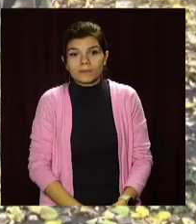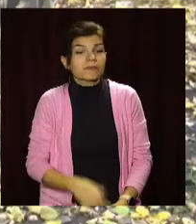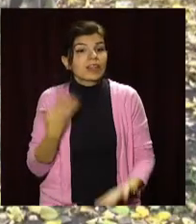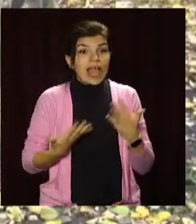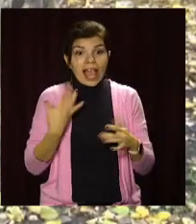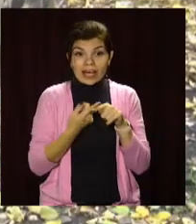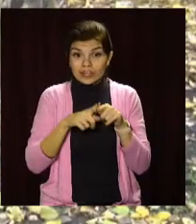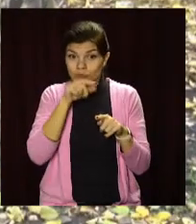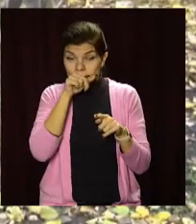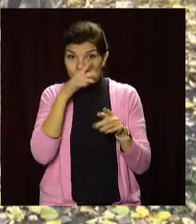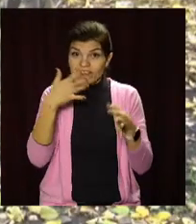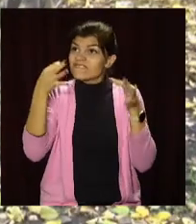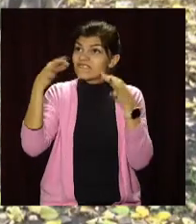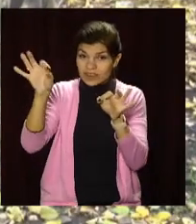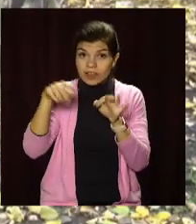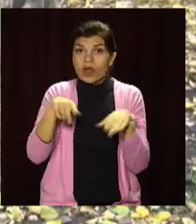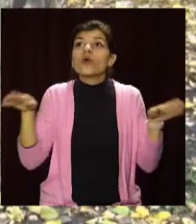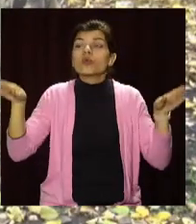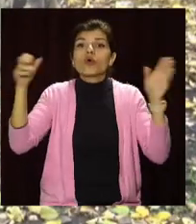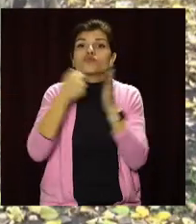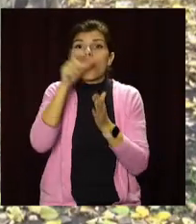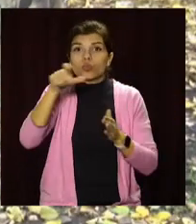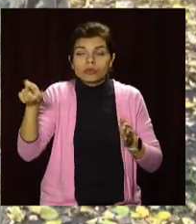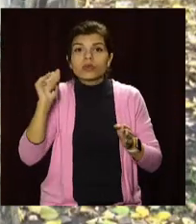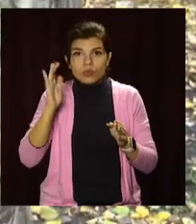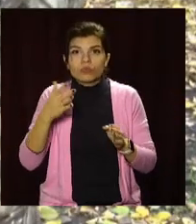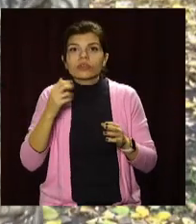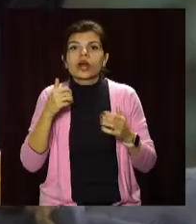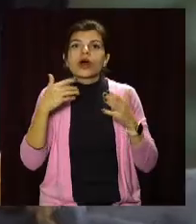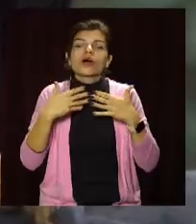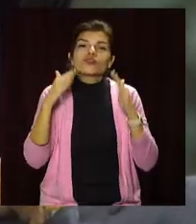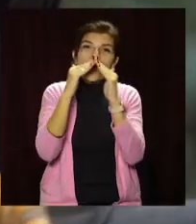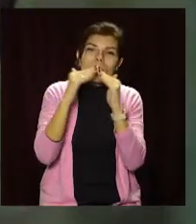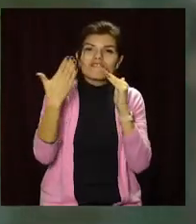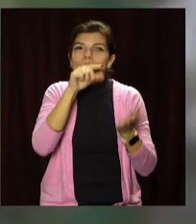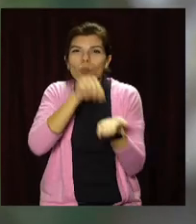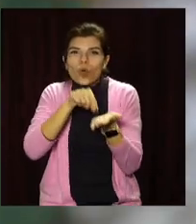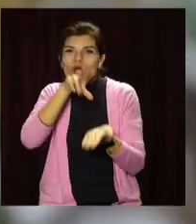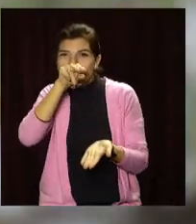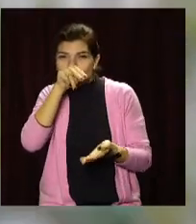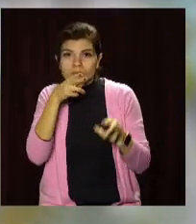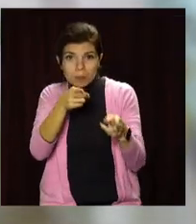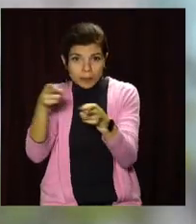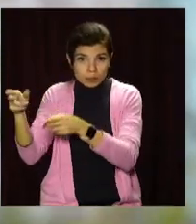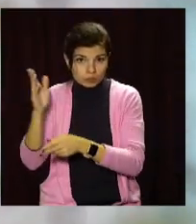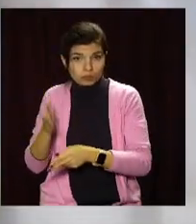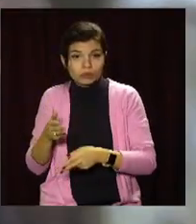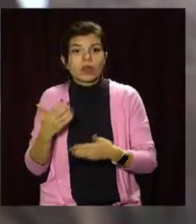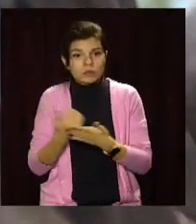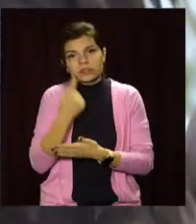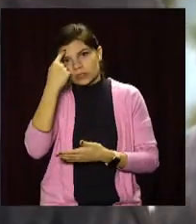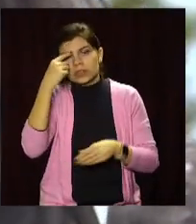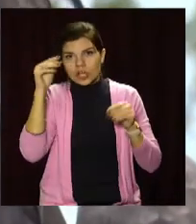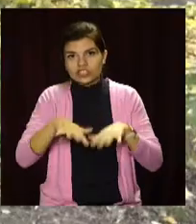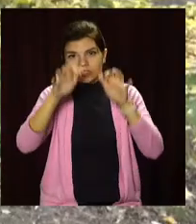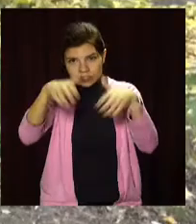Якщо цього орла випустити на волю, він полетить до людей та полюватиме на домашніх курей та качок, говорить Володимир Завізіон. Тож мусить